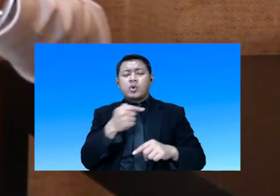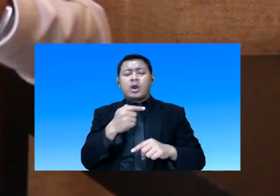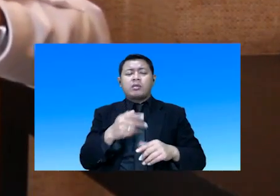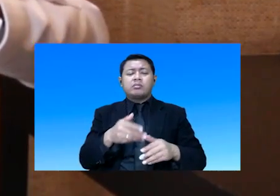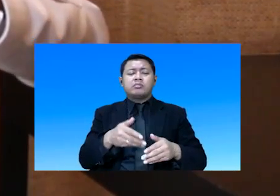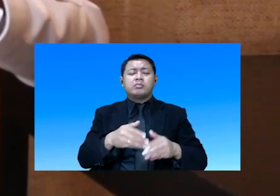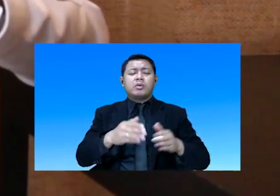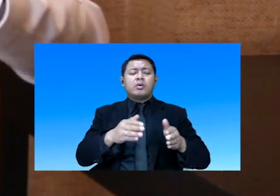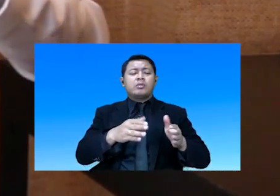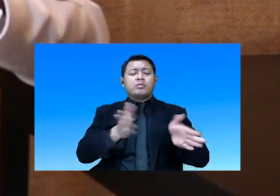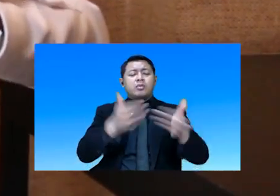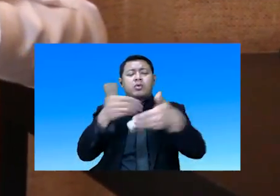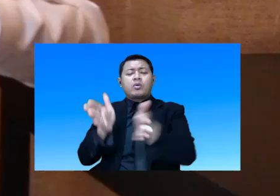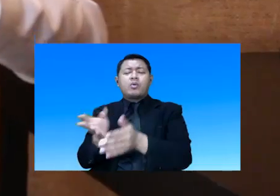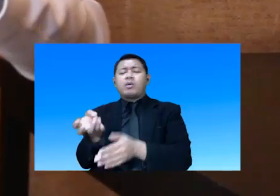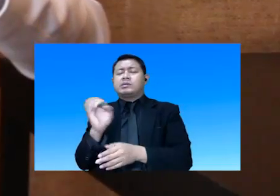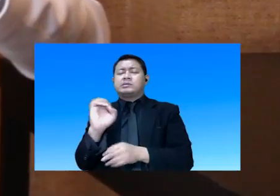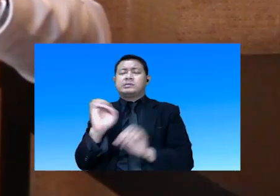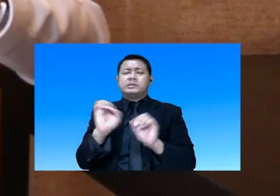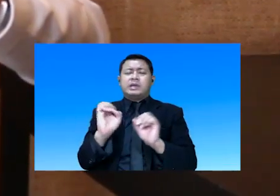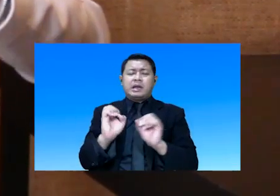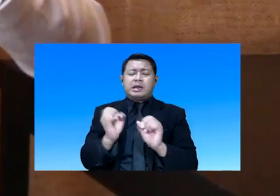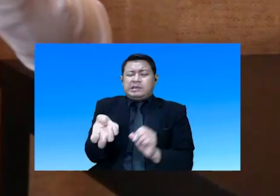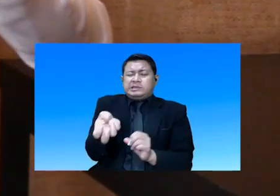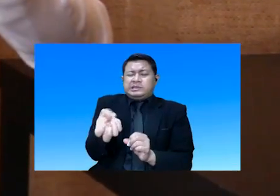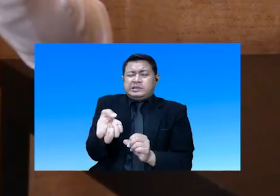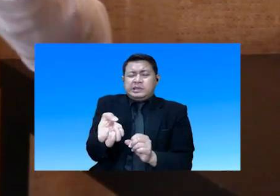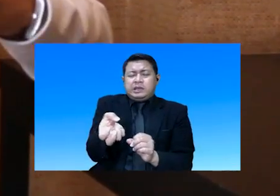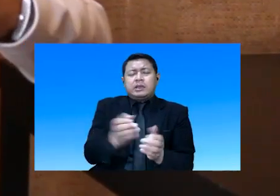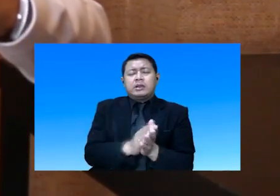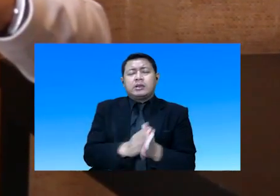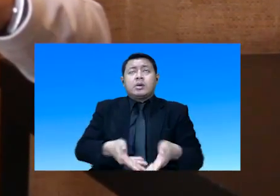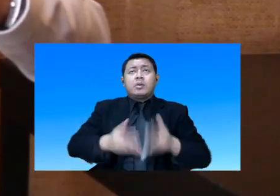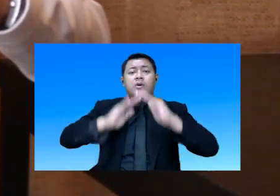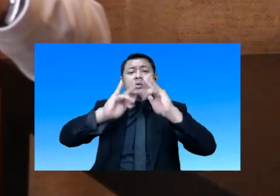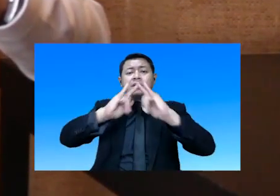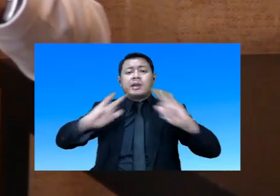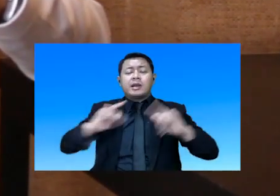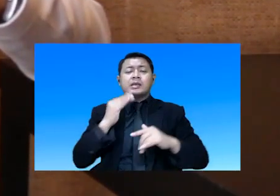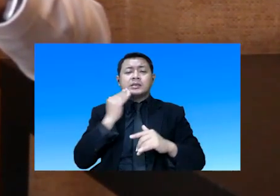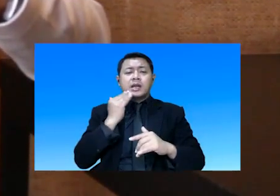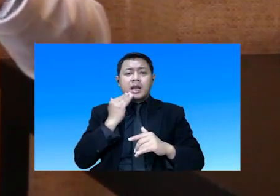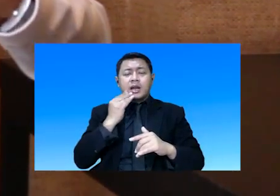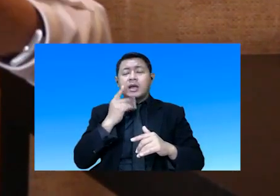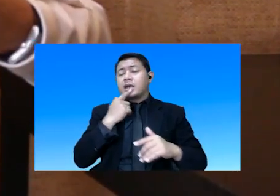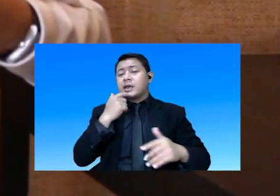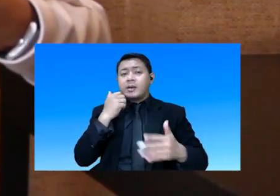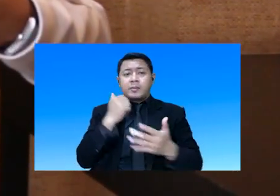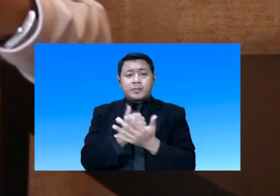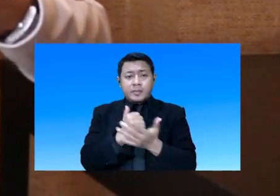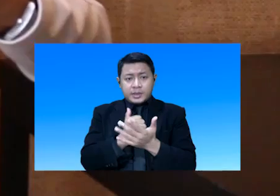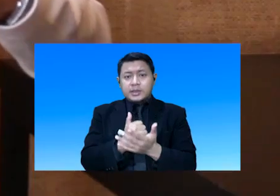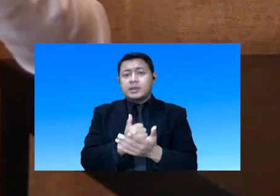harus bisa menyesuaikan diri dan cepat ya, supaya mereka bisa tetap terlayani dengan kualitas yang semaksimal